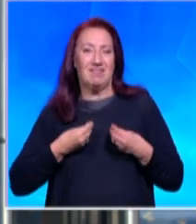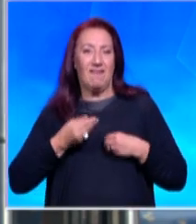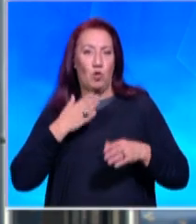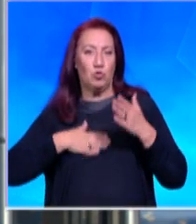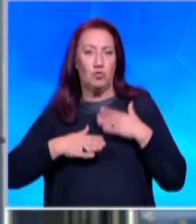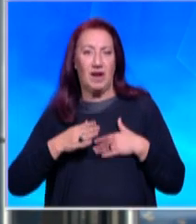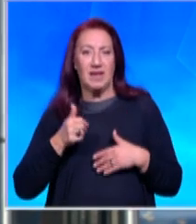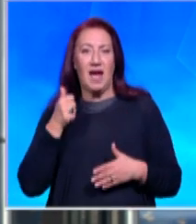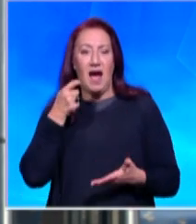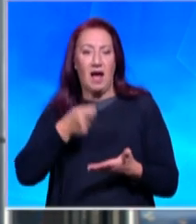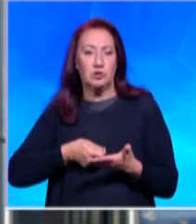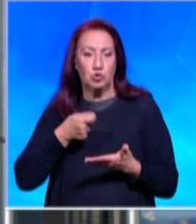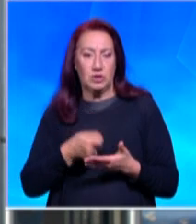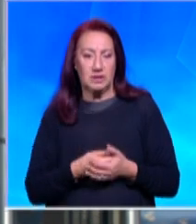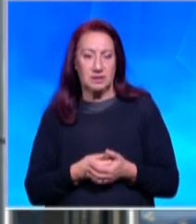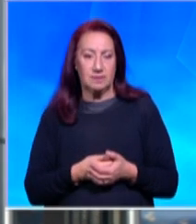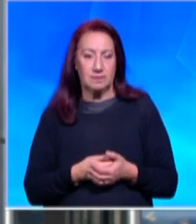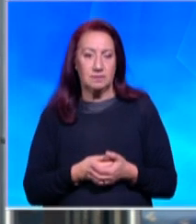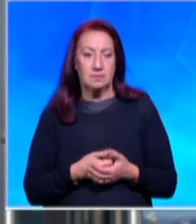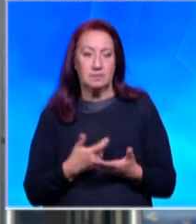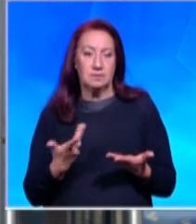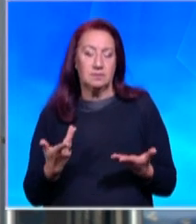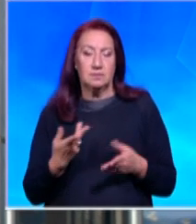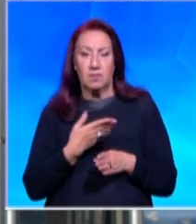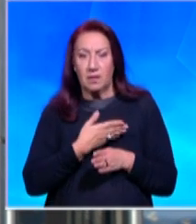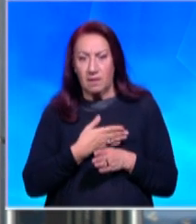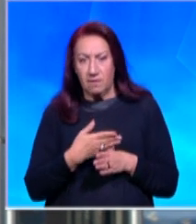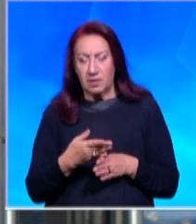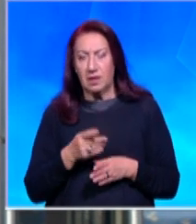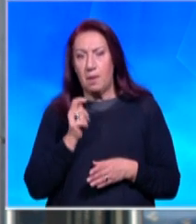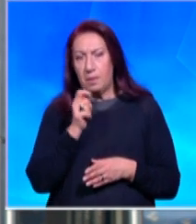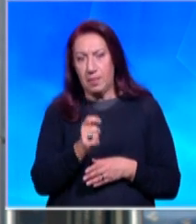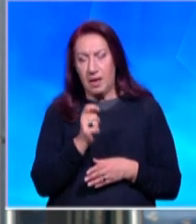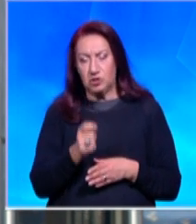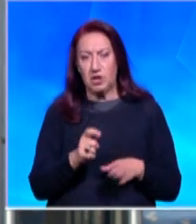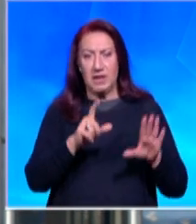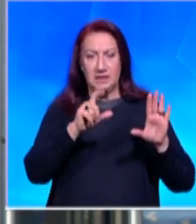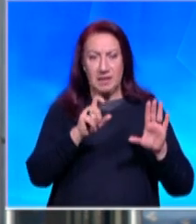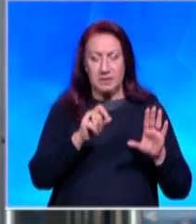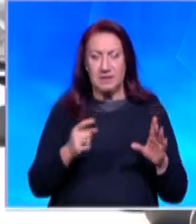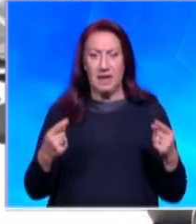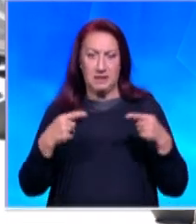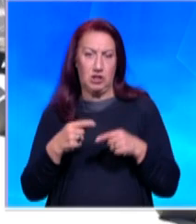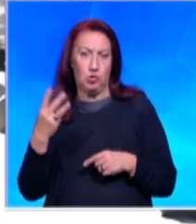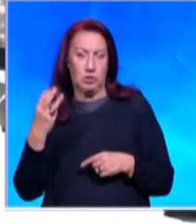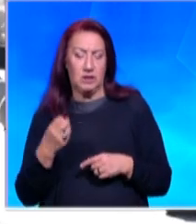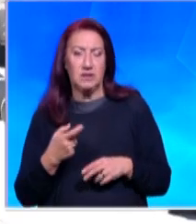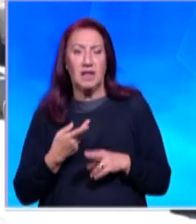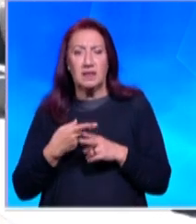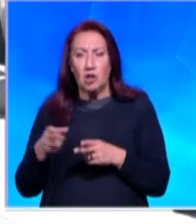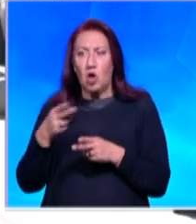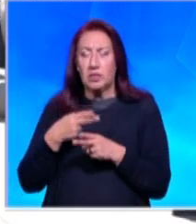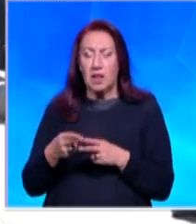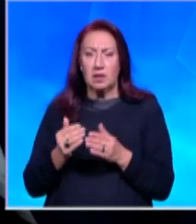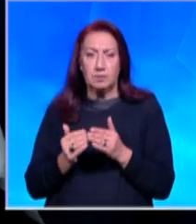НАП се плаща 70 на 30, всяко плащане, това очевидно се изпълнява, но дълга остава много висок. Говорим от порядъка на 10